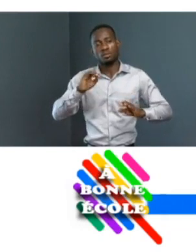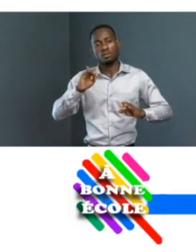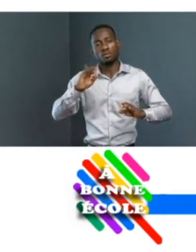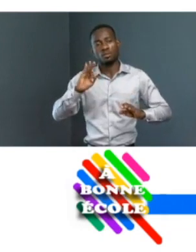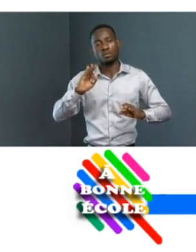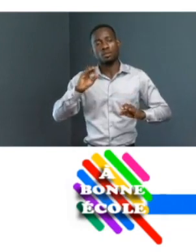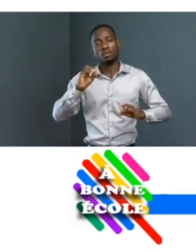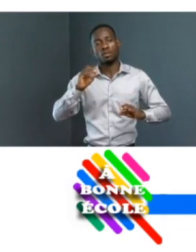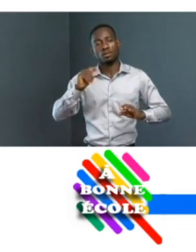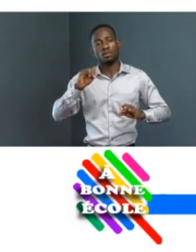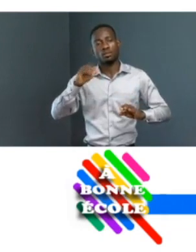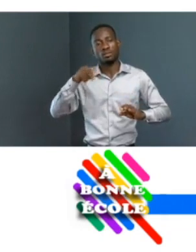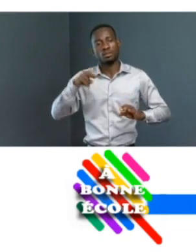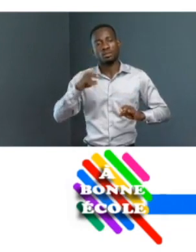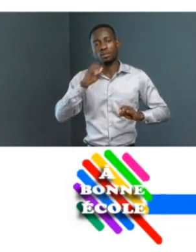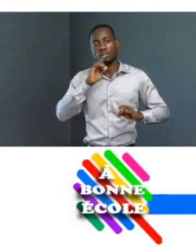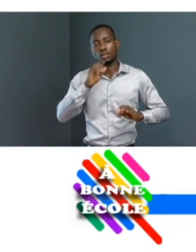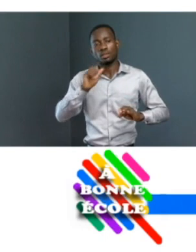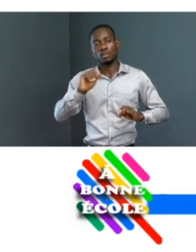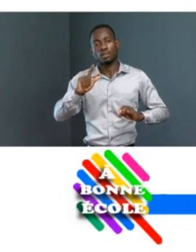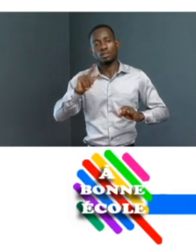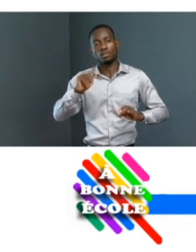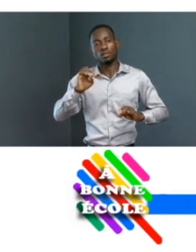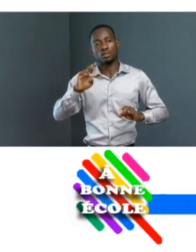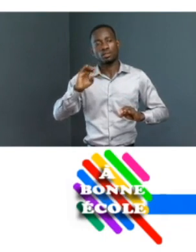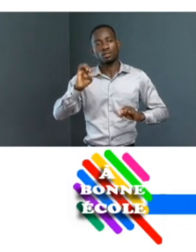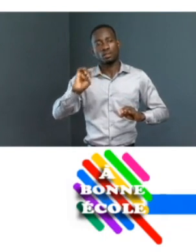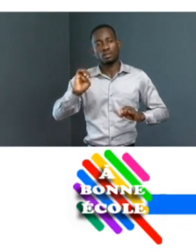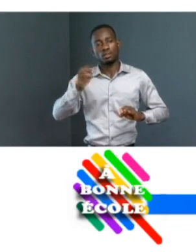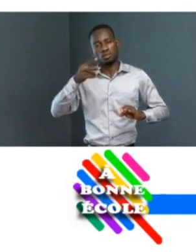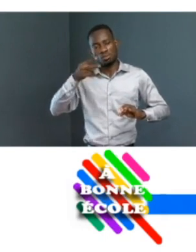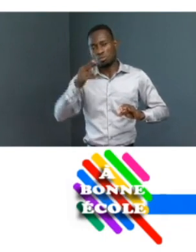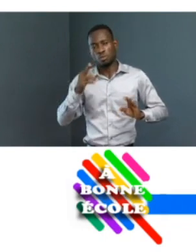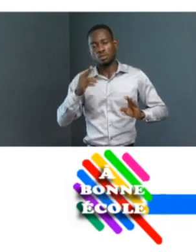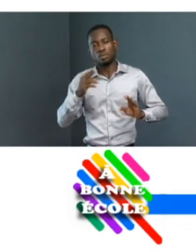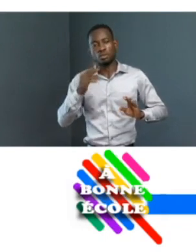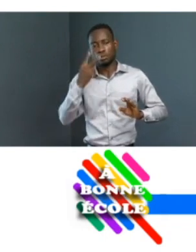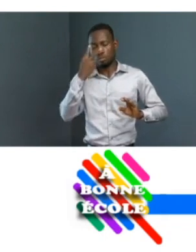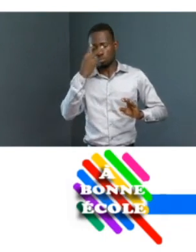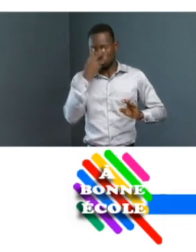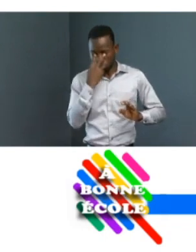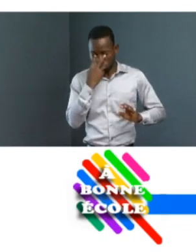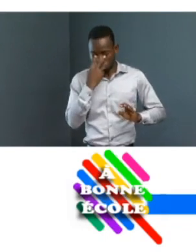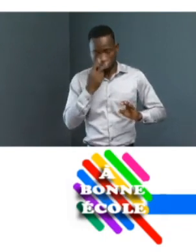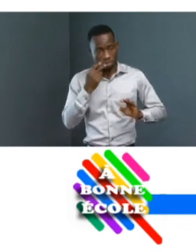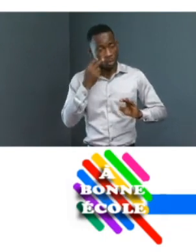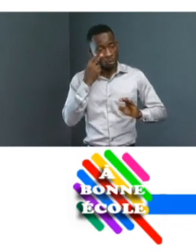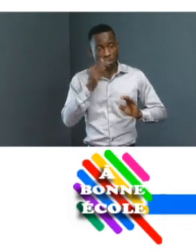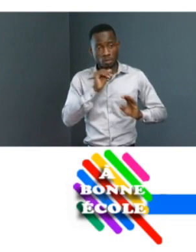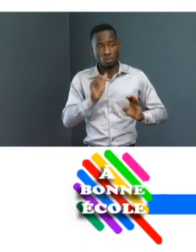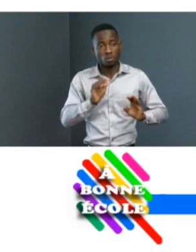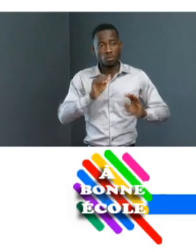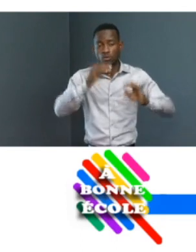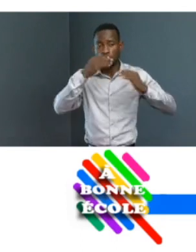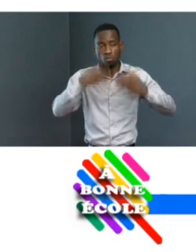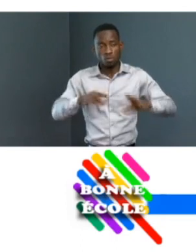altéré, alors il y a une cécité. Vous ne voyez plus, vous perdez